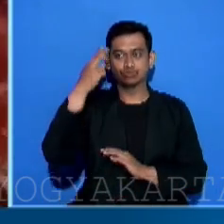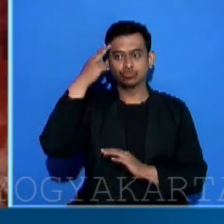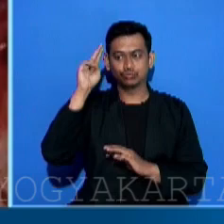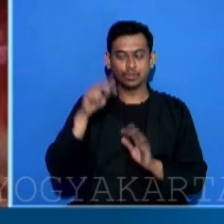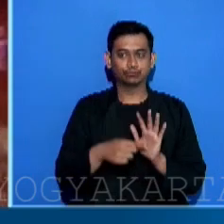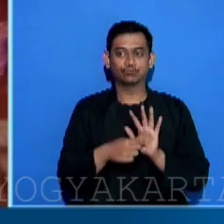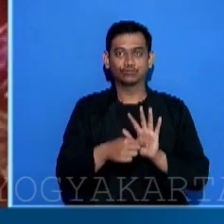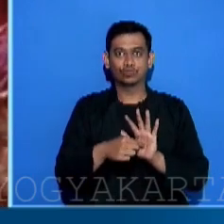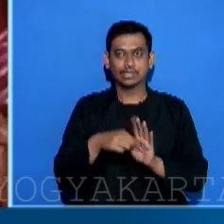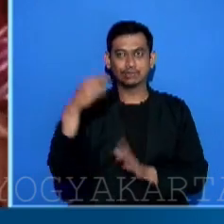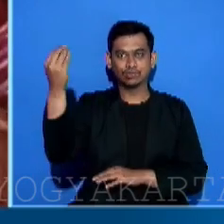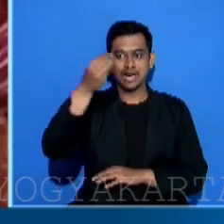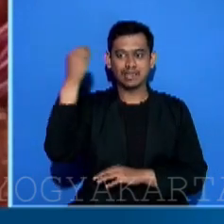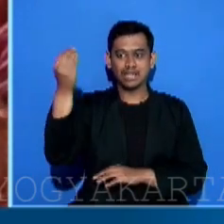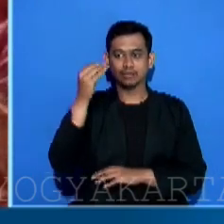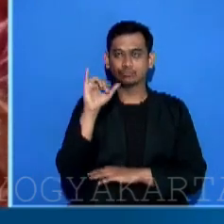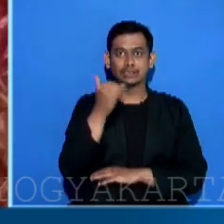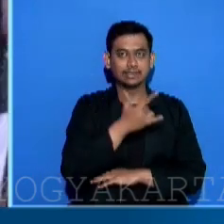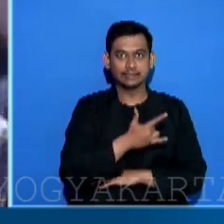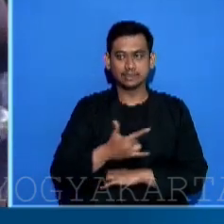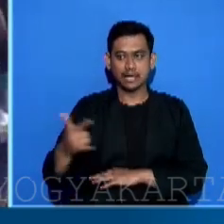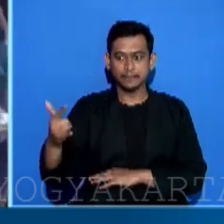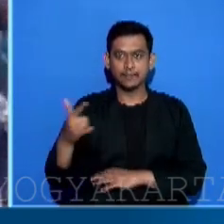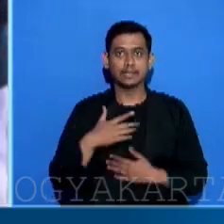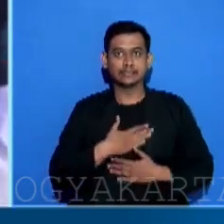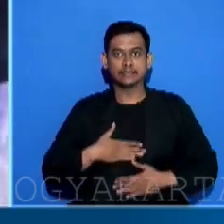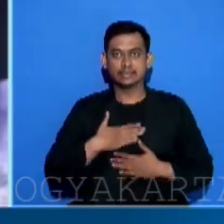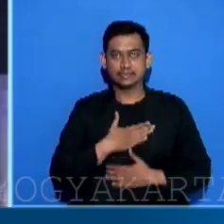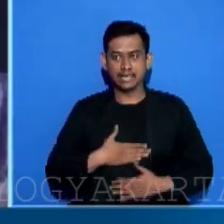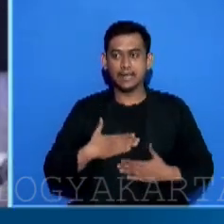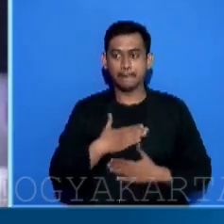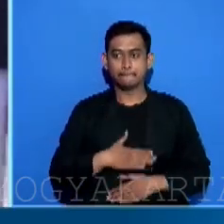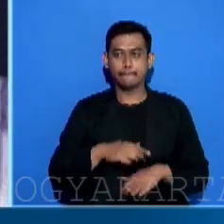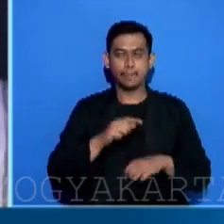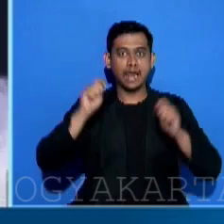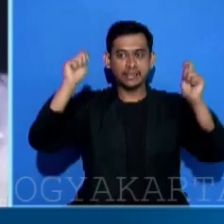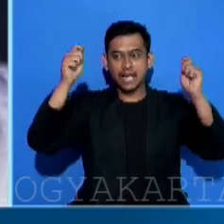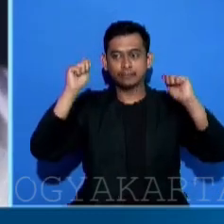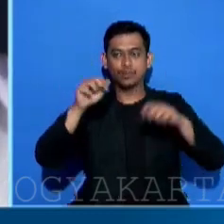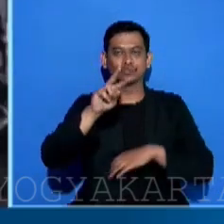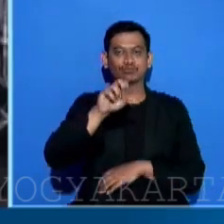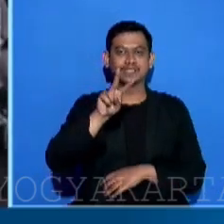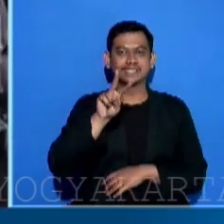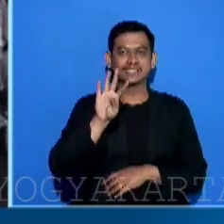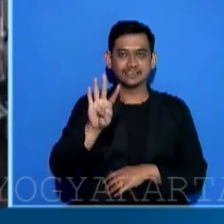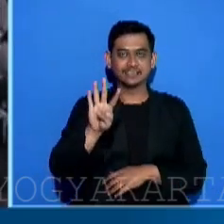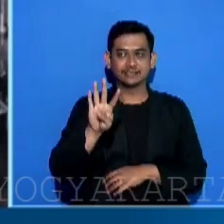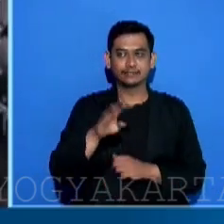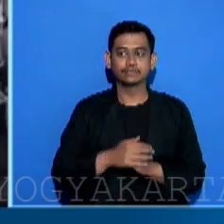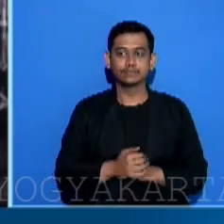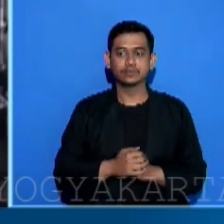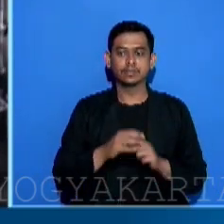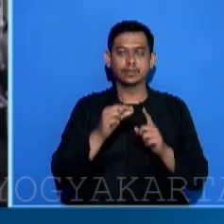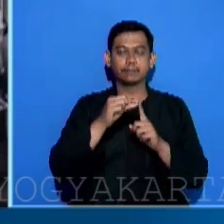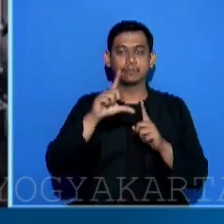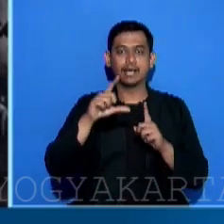wisatawan bahwa Yogyakarta tetap nyaman untuk dikunjungi di masa kampanye pemilu 2024. PLH Kepala